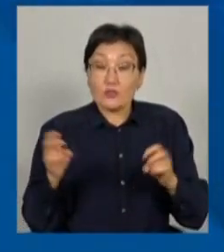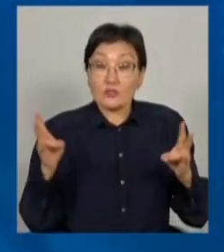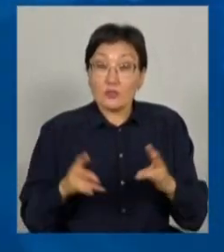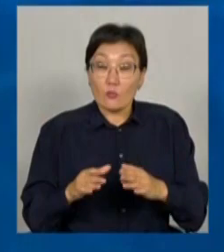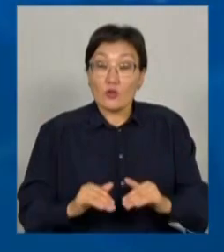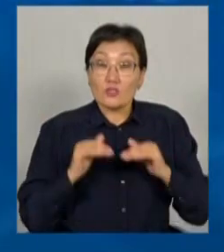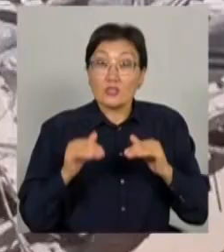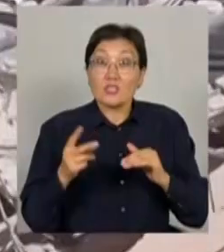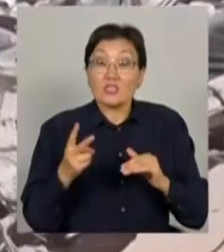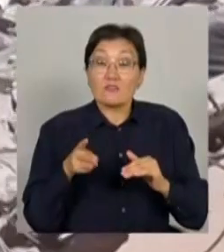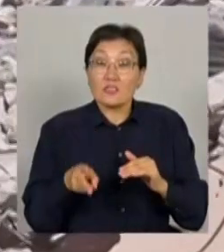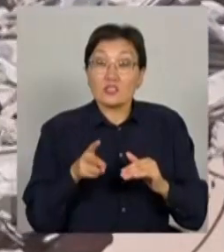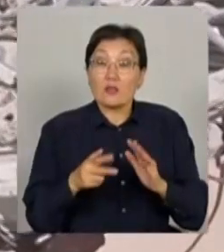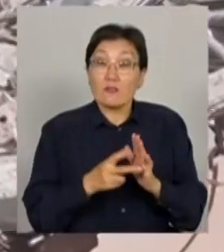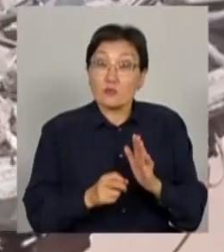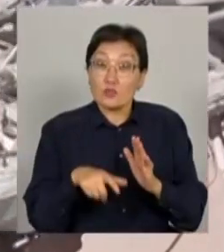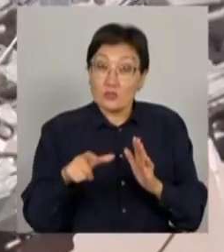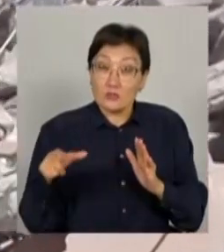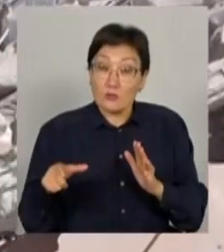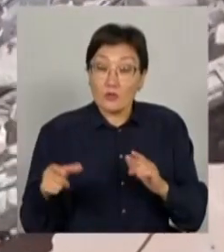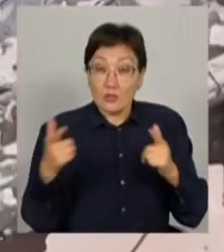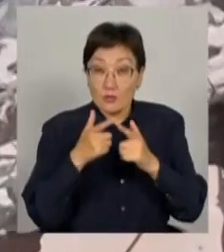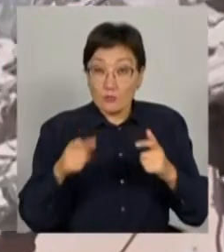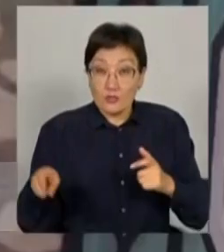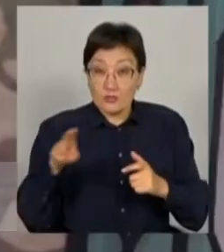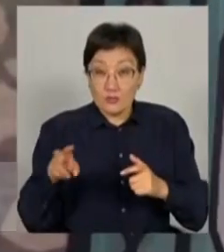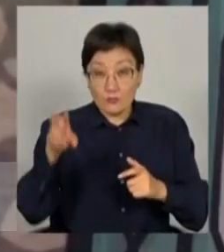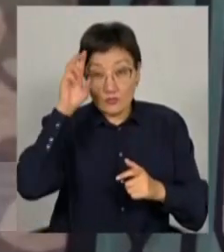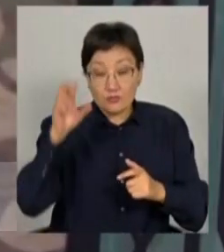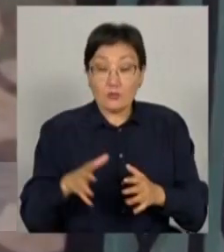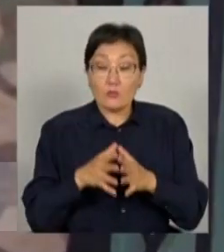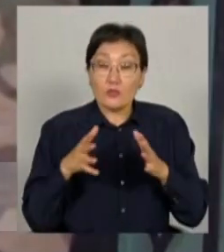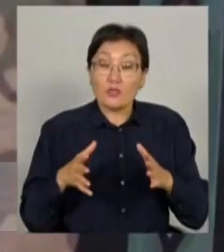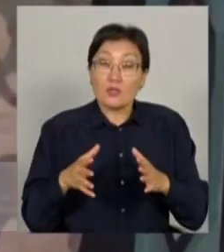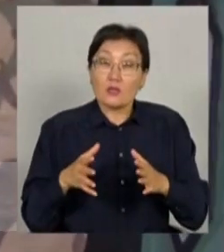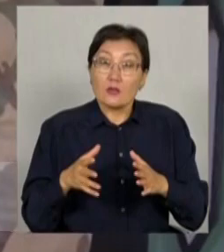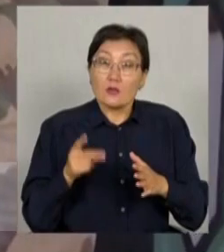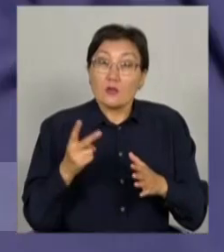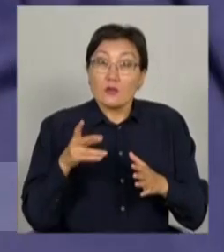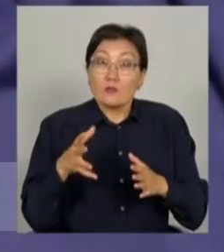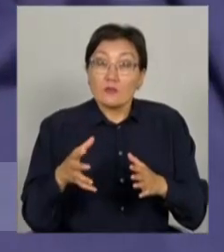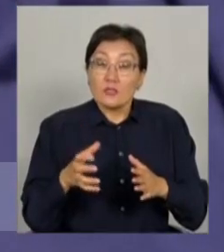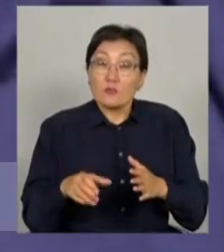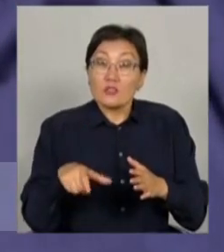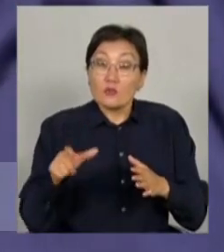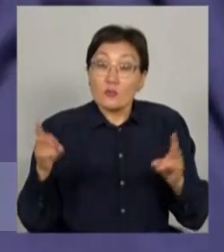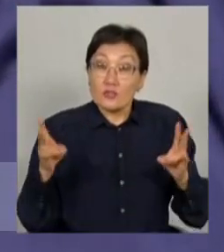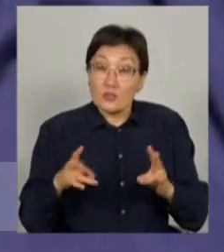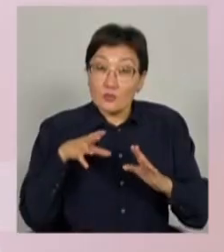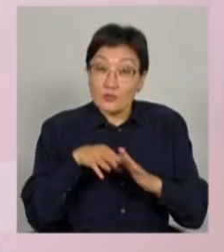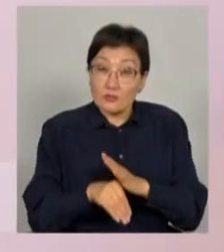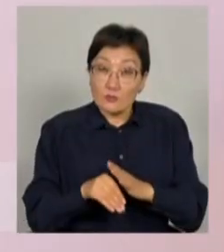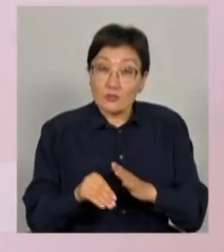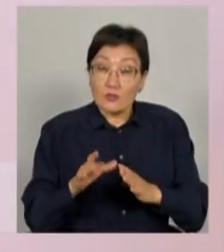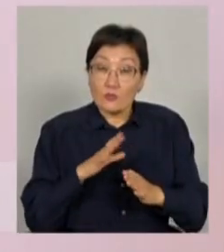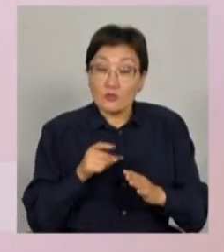уже превысило 2800 человек. По данным МВД страны, свыше 2500 человек получили ранения, в том числе